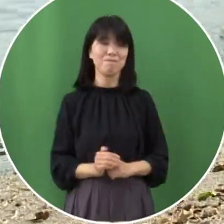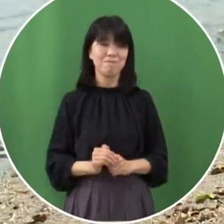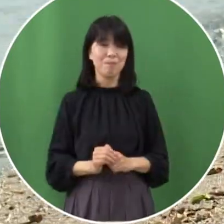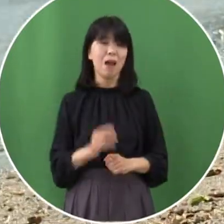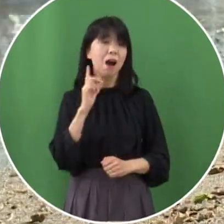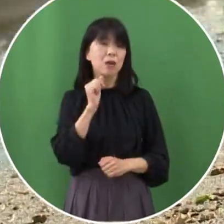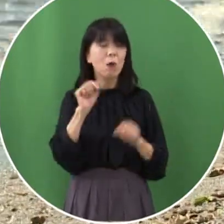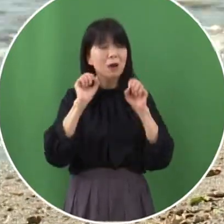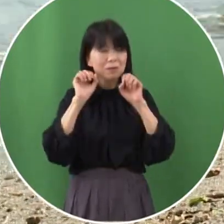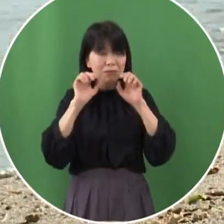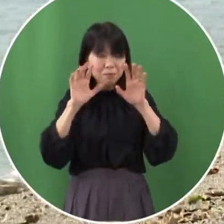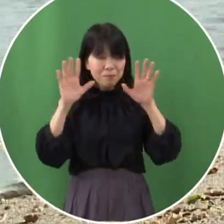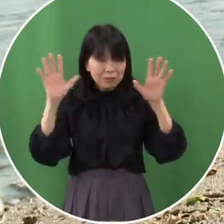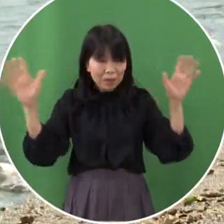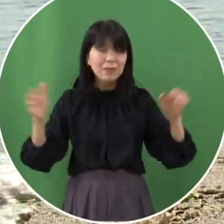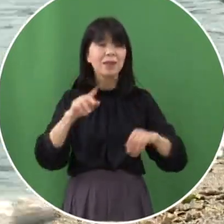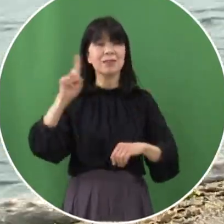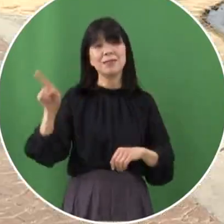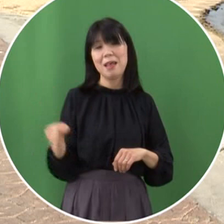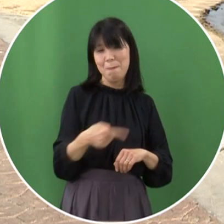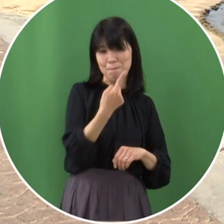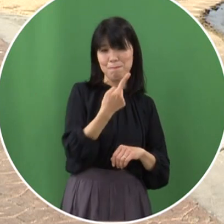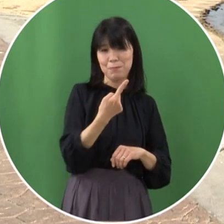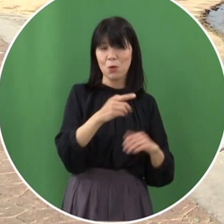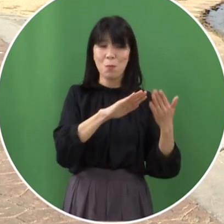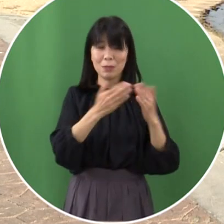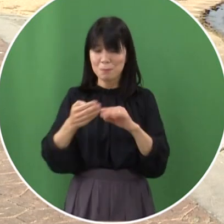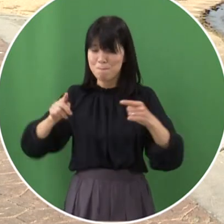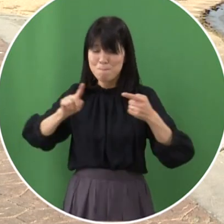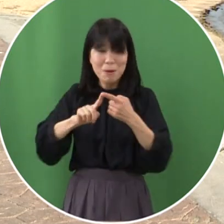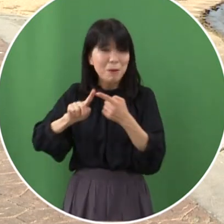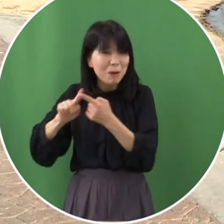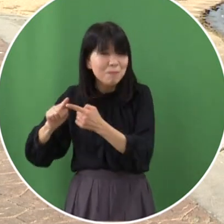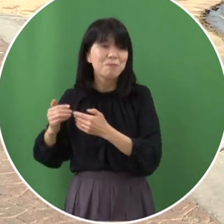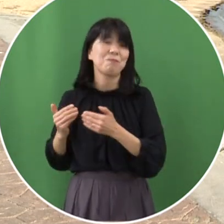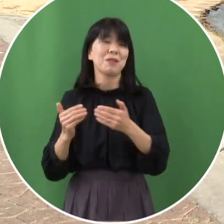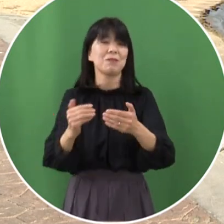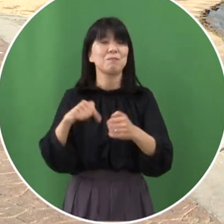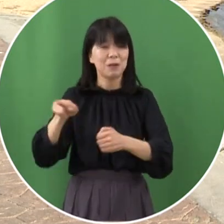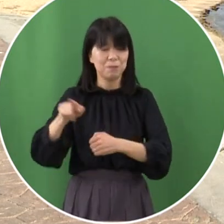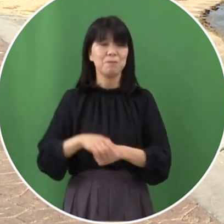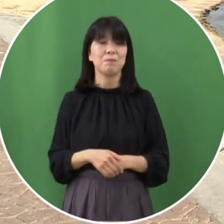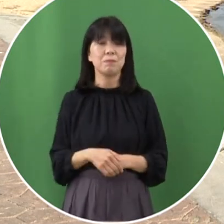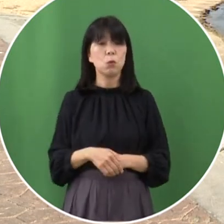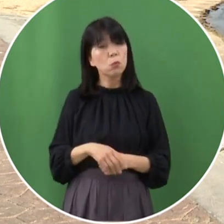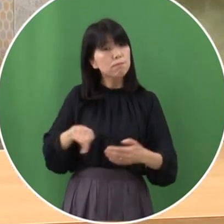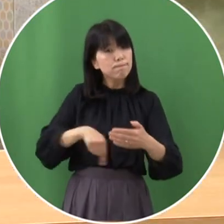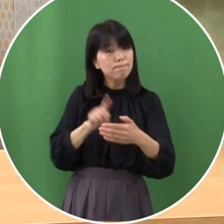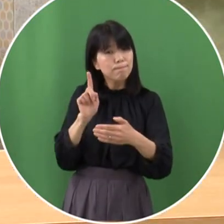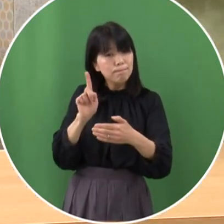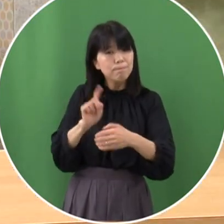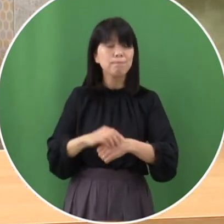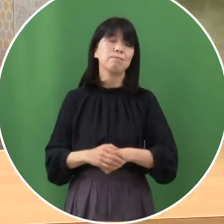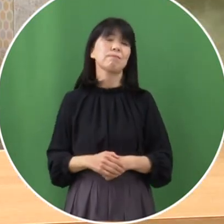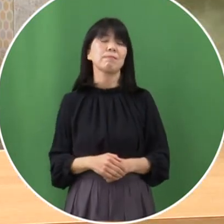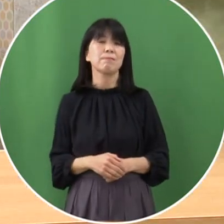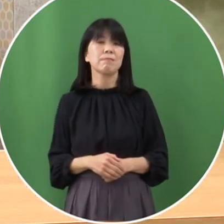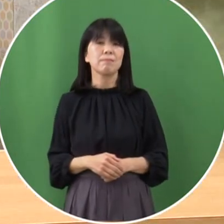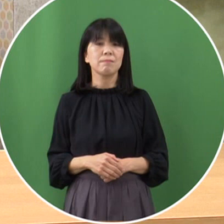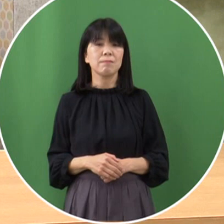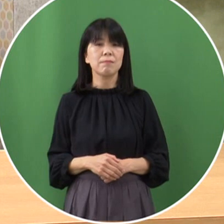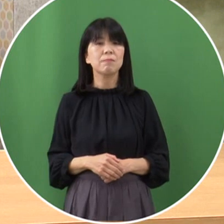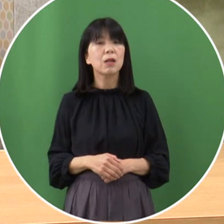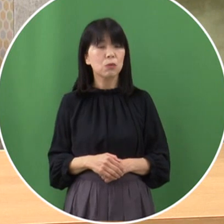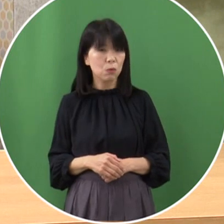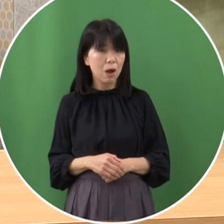調和のとれた街づくりを進めます。 こちらの項目ではどういった取り組みがありますか？ まずは17号池魚